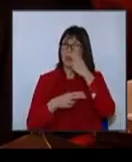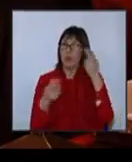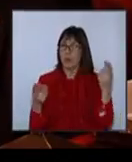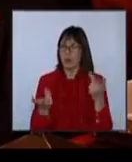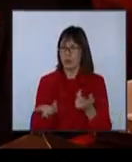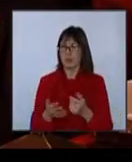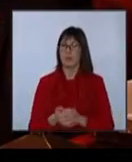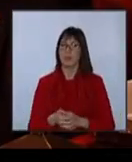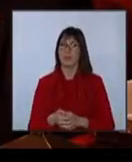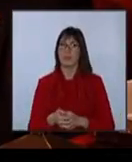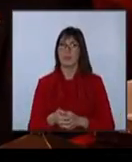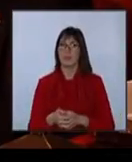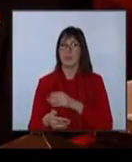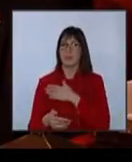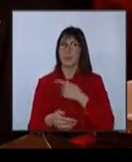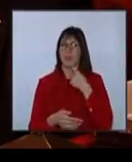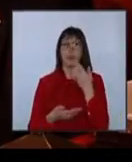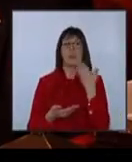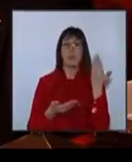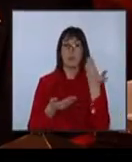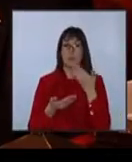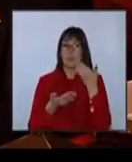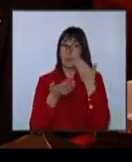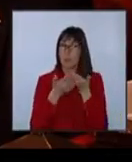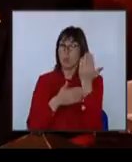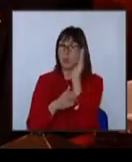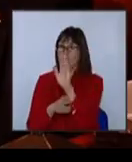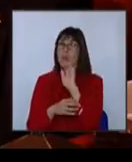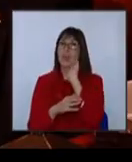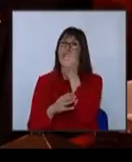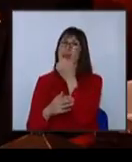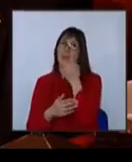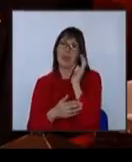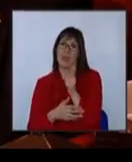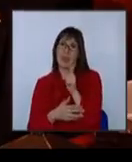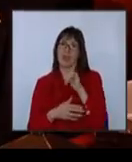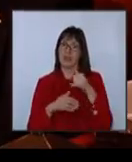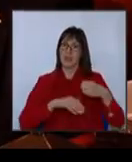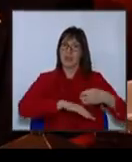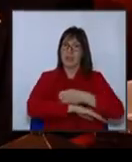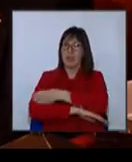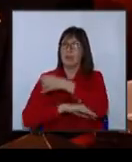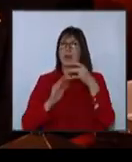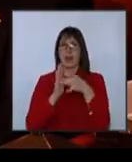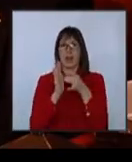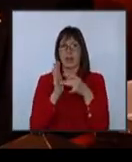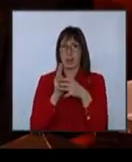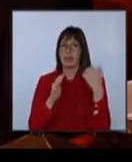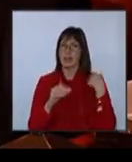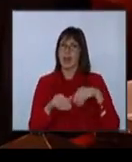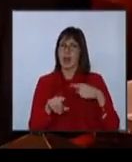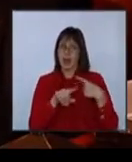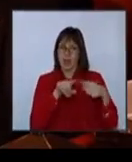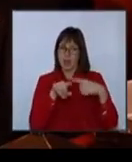parlant. No és la primera moció que es presenta en aquest plenari per reclamar un tren i una línia de segment de qualitat. Han passat